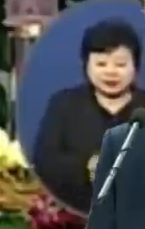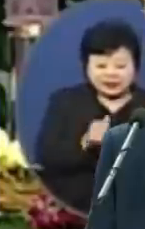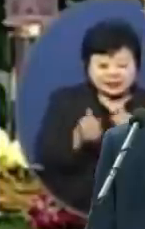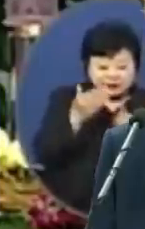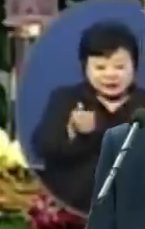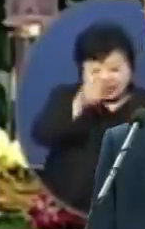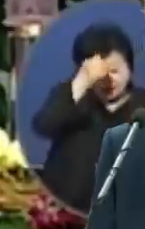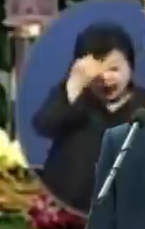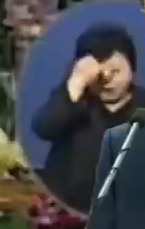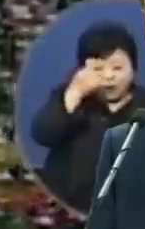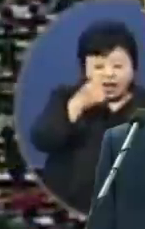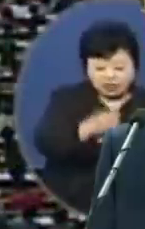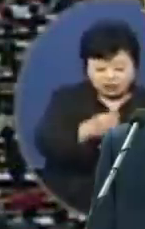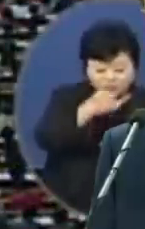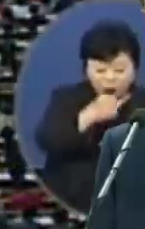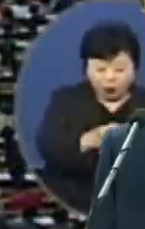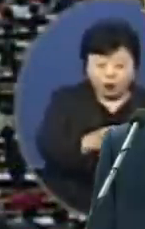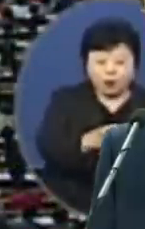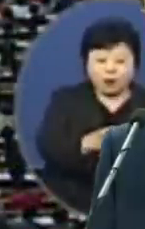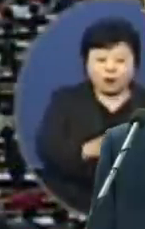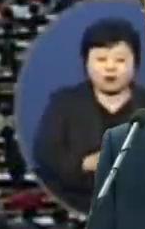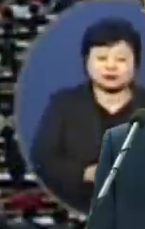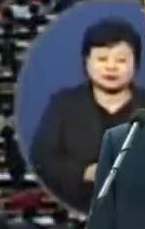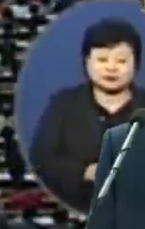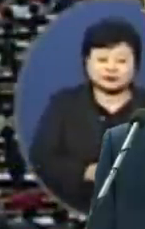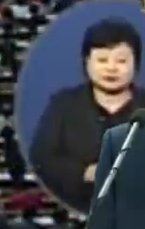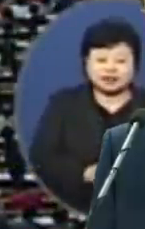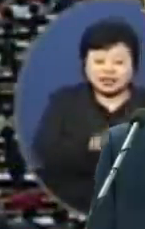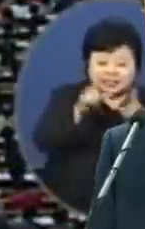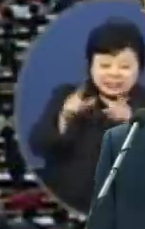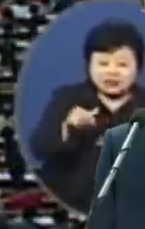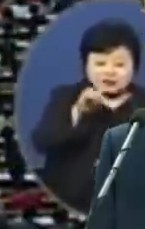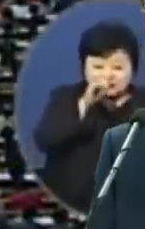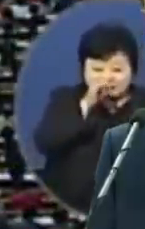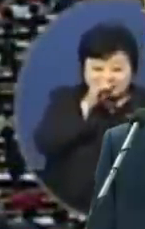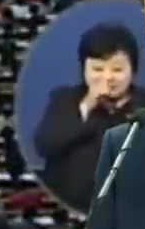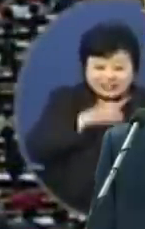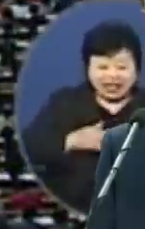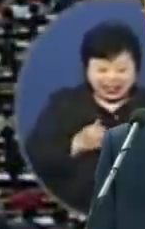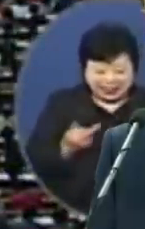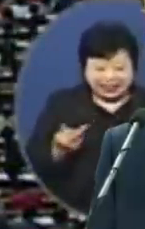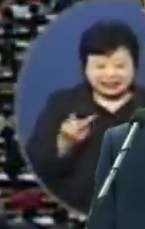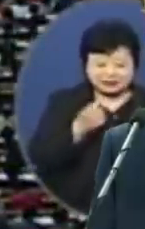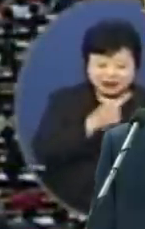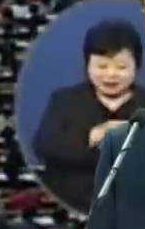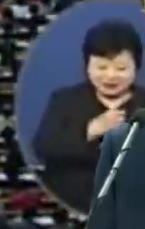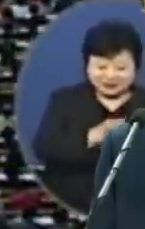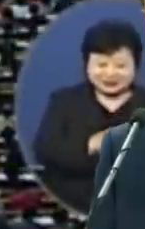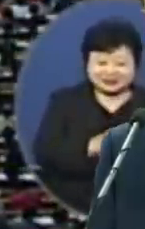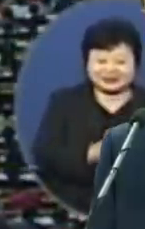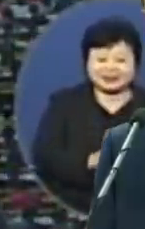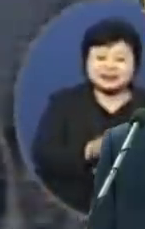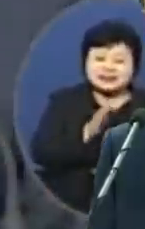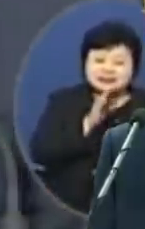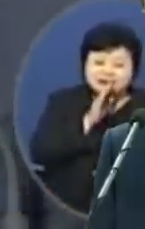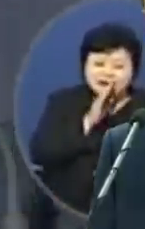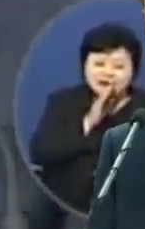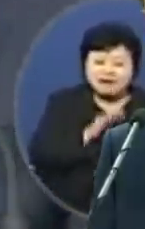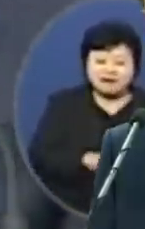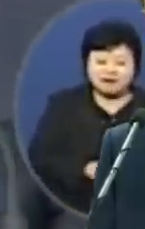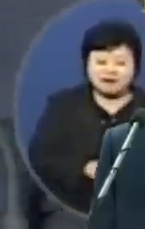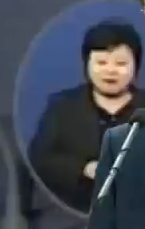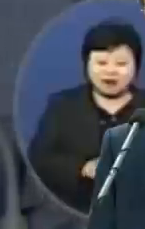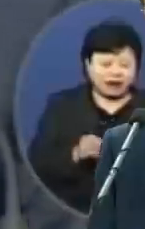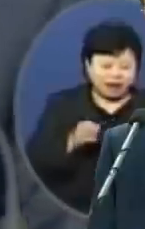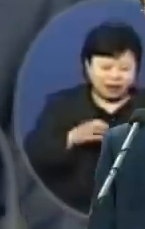하나님께서 아담과 하와를 지으시고 그들이 살 수 있는 에덴을 만들었었습니다. 정말 기가